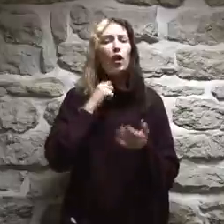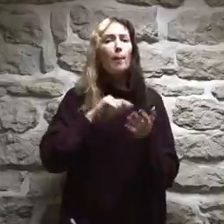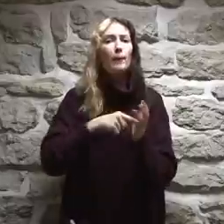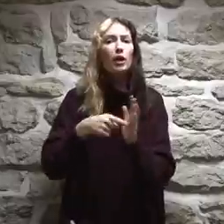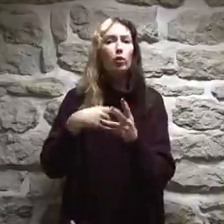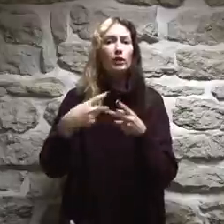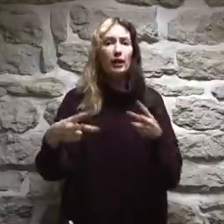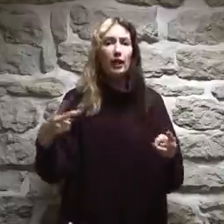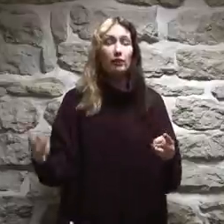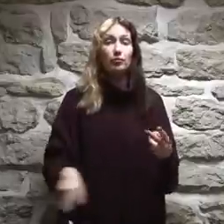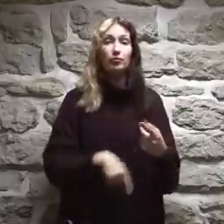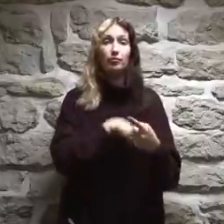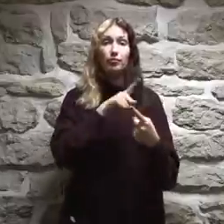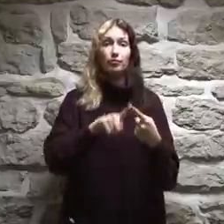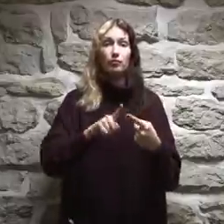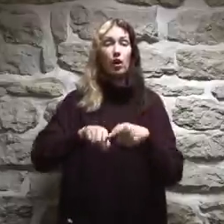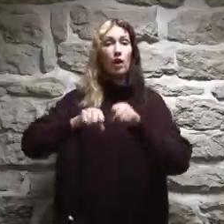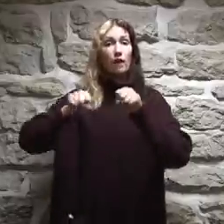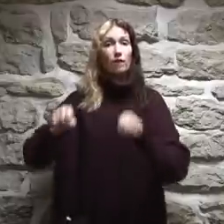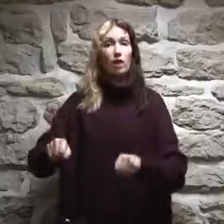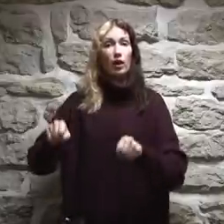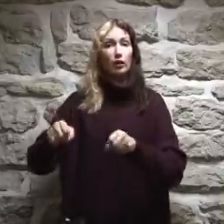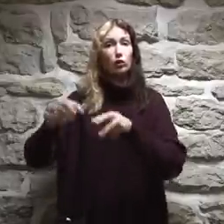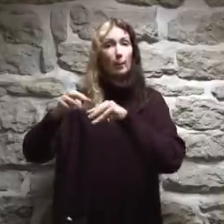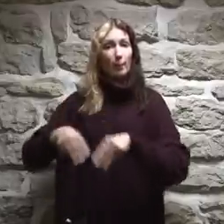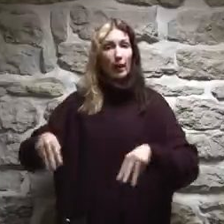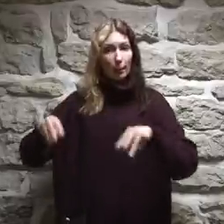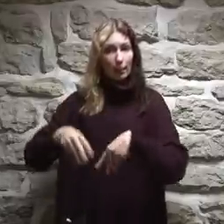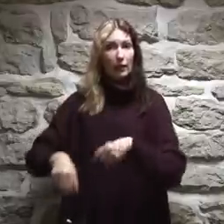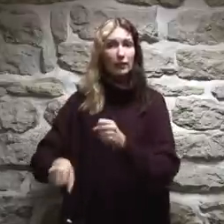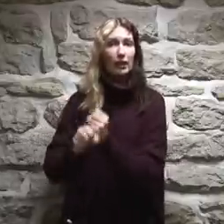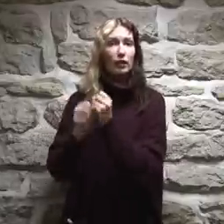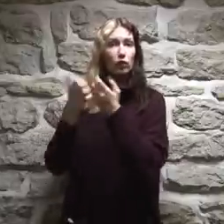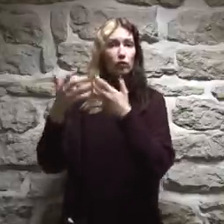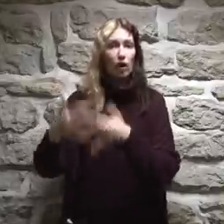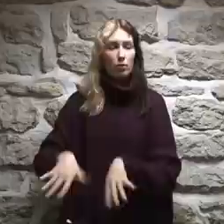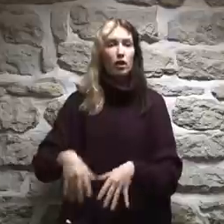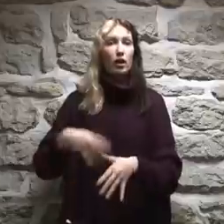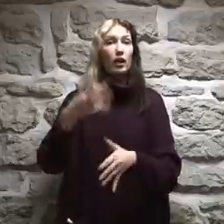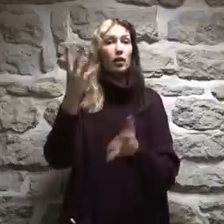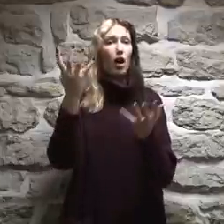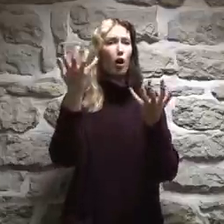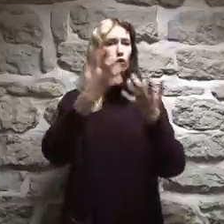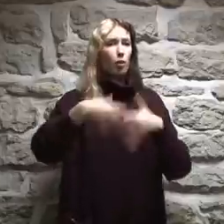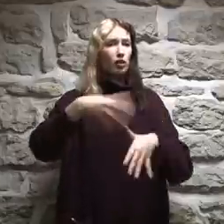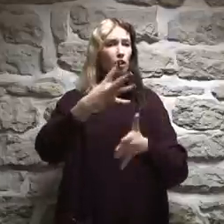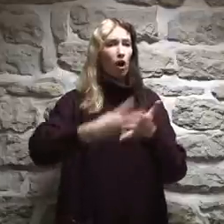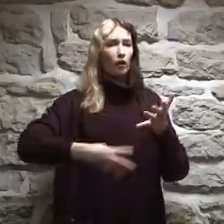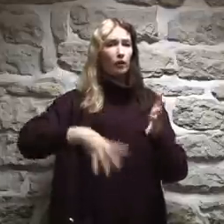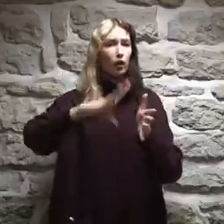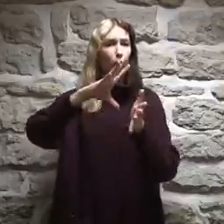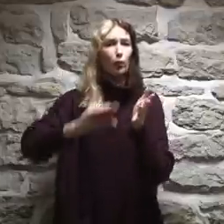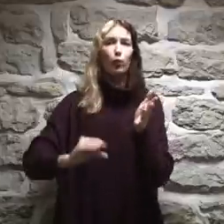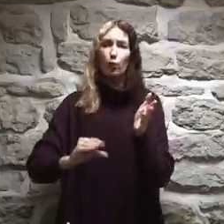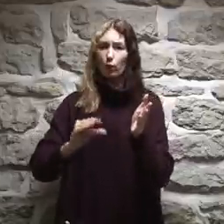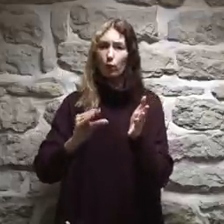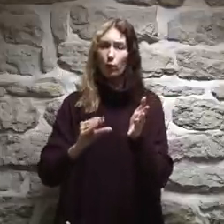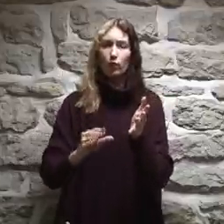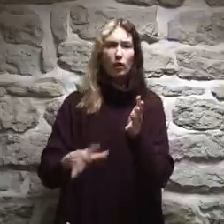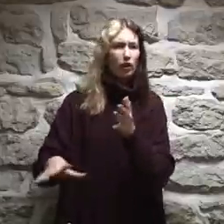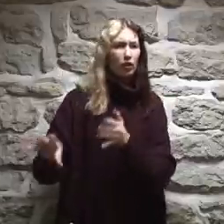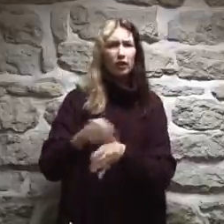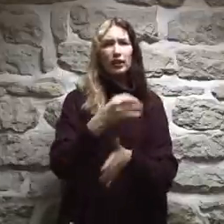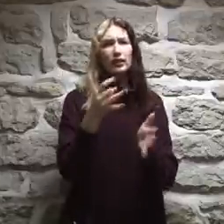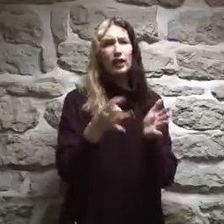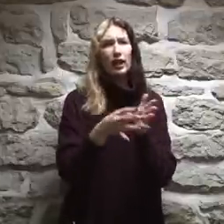põhjust. Esiteks valitsuse meetmed, mis me oleme teinud, siis mis automaatselt võetakse arve pealt maha kõigil elektritarbijatel,